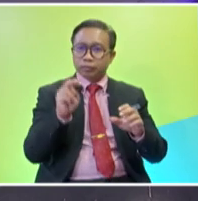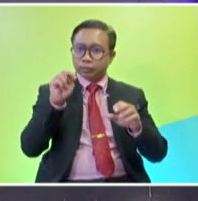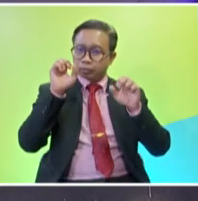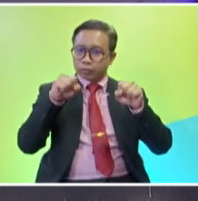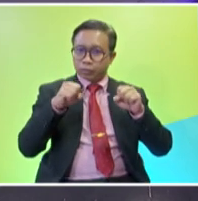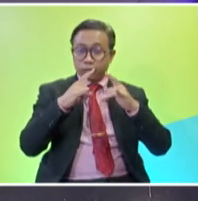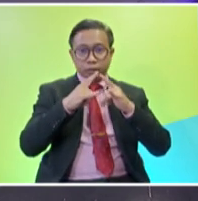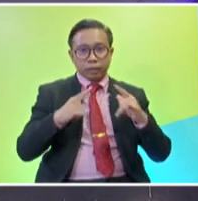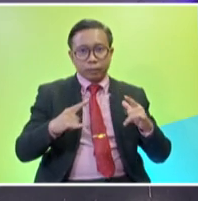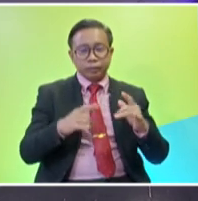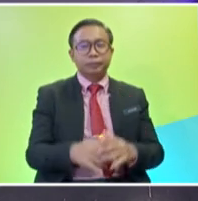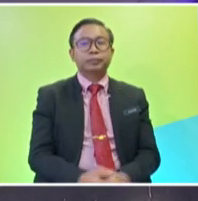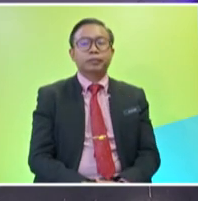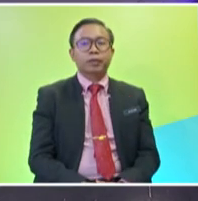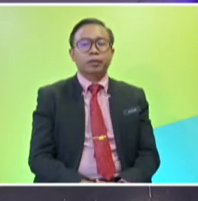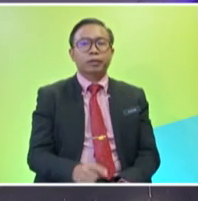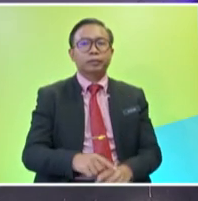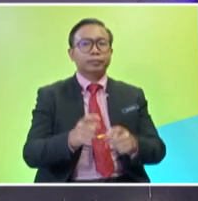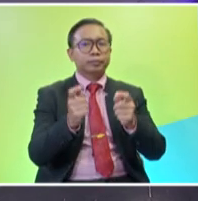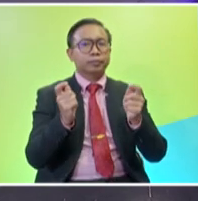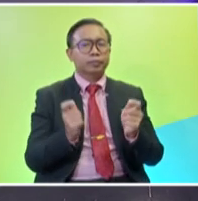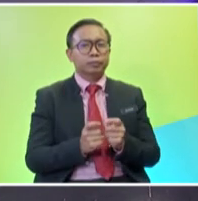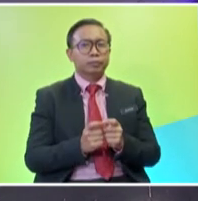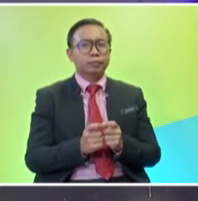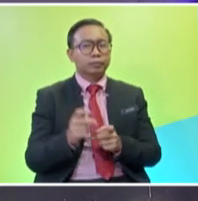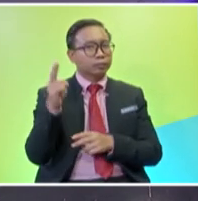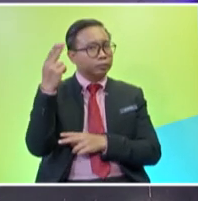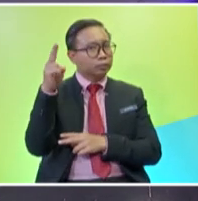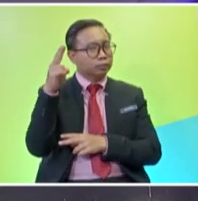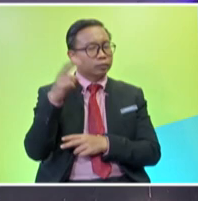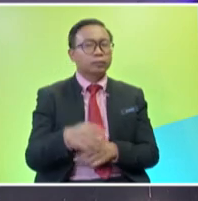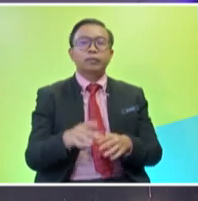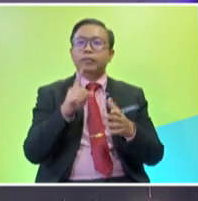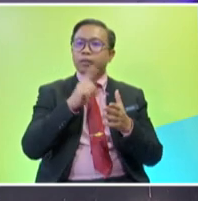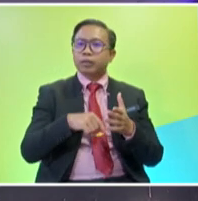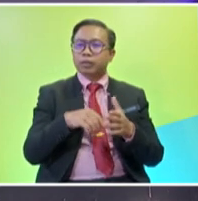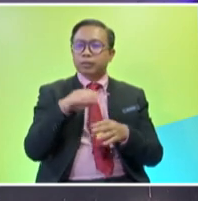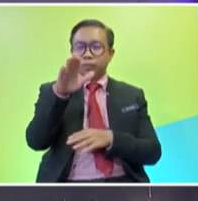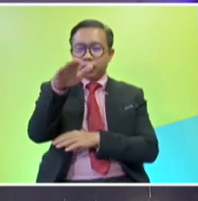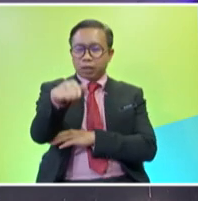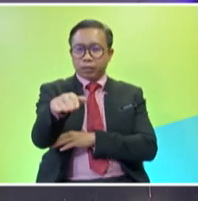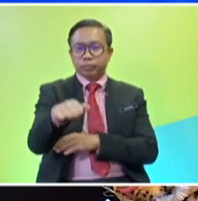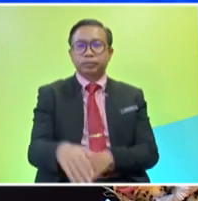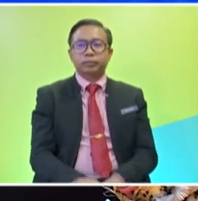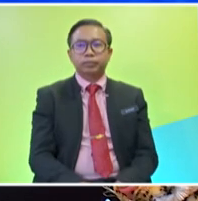kalau kita berkemah di kawasan hutan hujan Tropical kita apa berlaku waduh